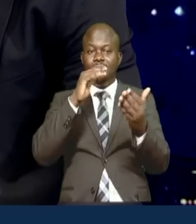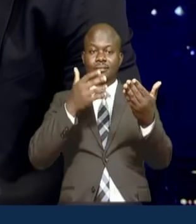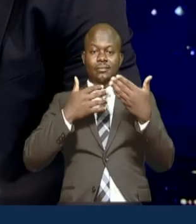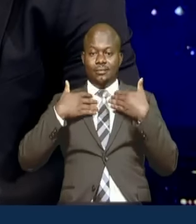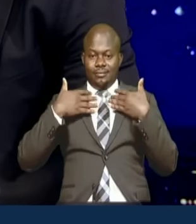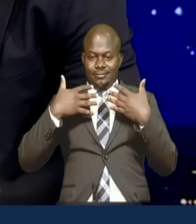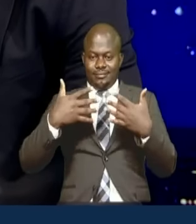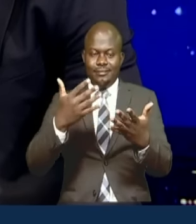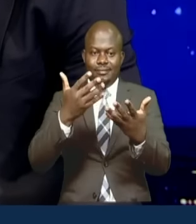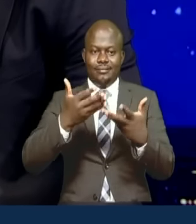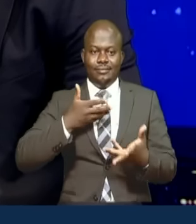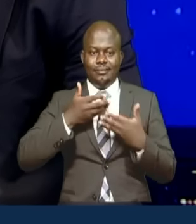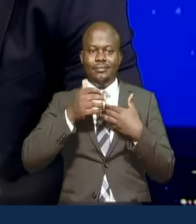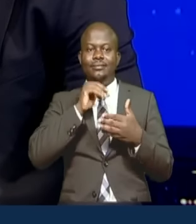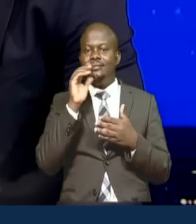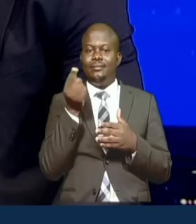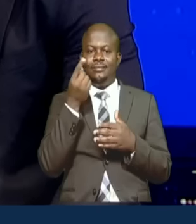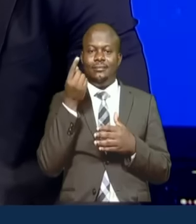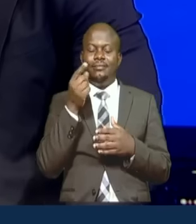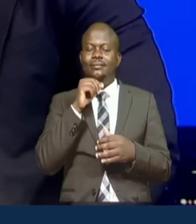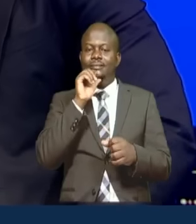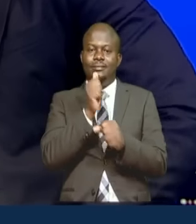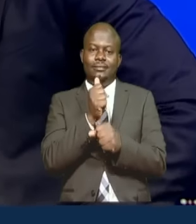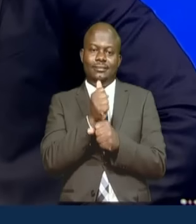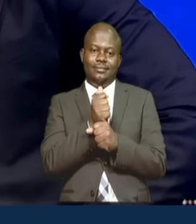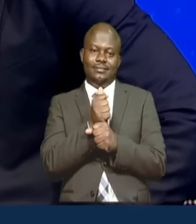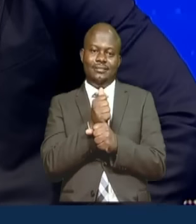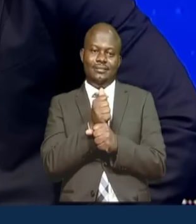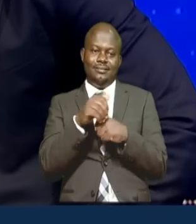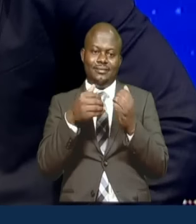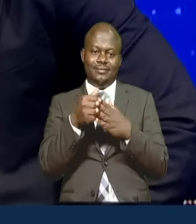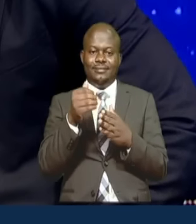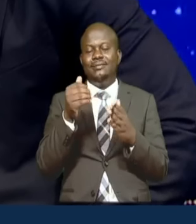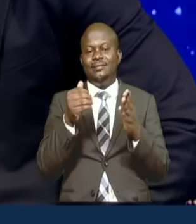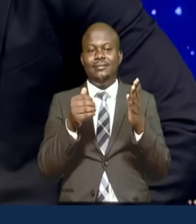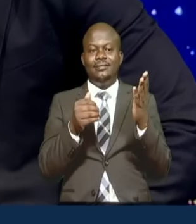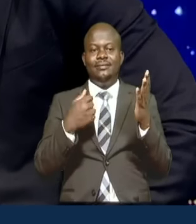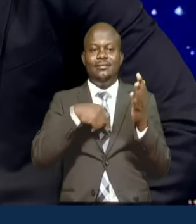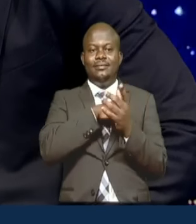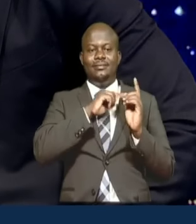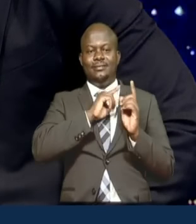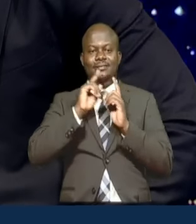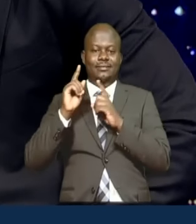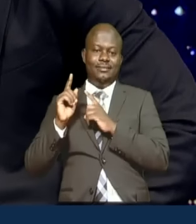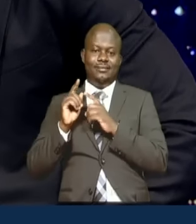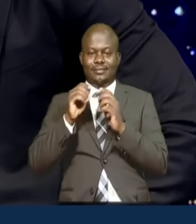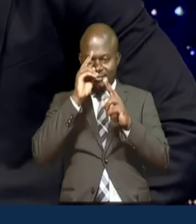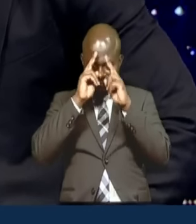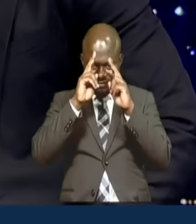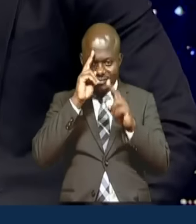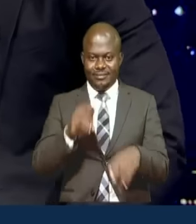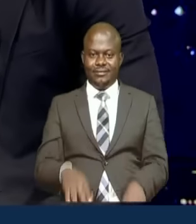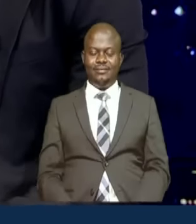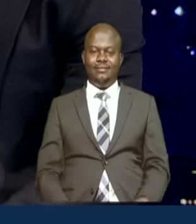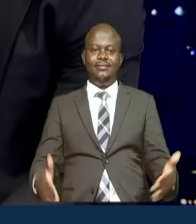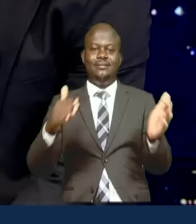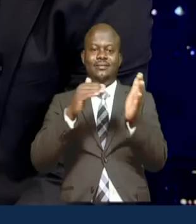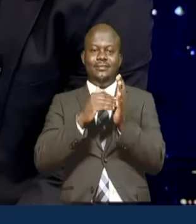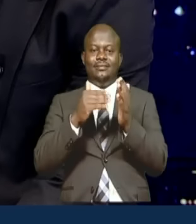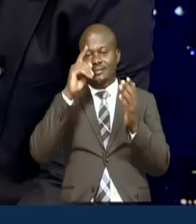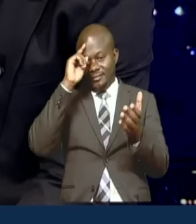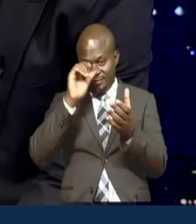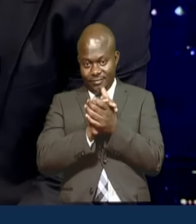urugwiro gutyo ntacyo guca hari ikindi kiba kiri yego hari ikiba kibyishe inyuma ingabo z'u Rwanda pe zubahwe zubahwe ndetse